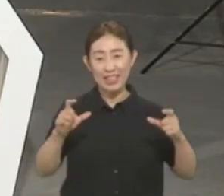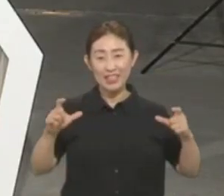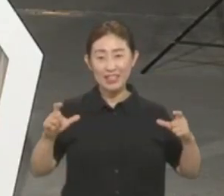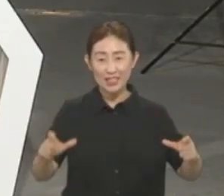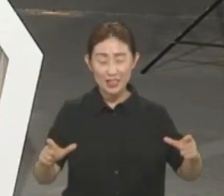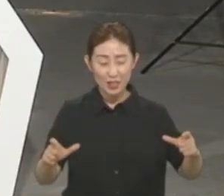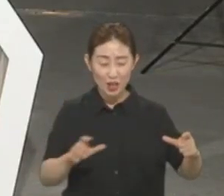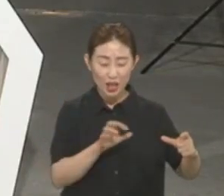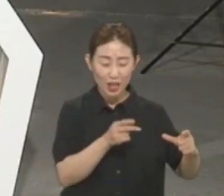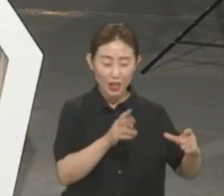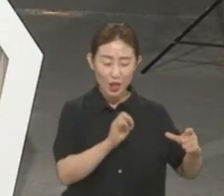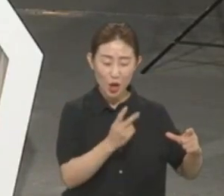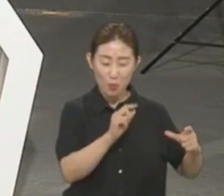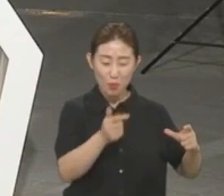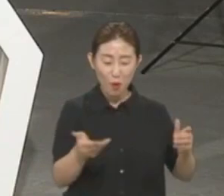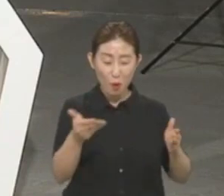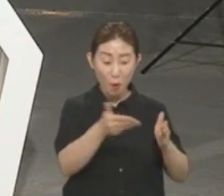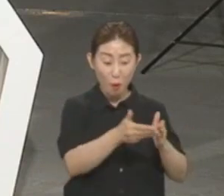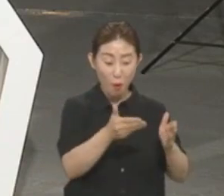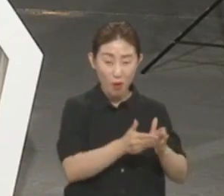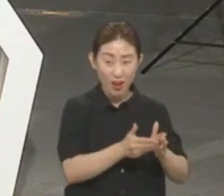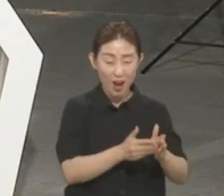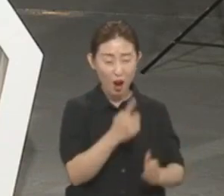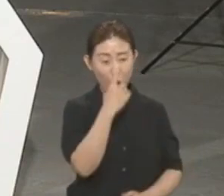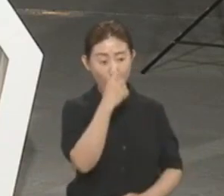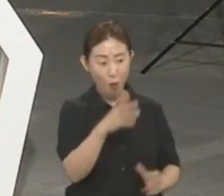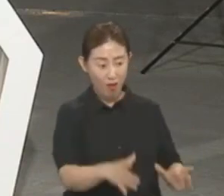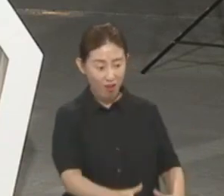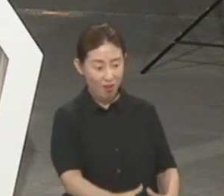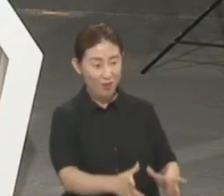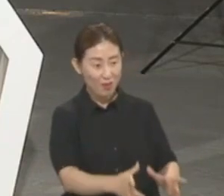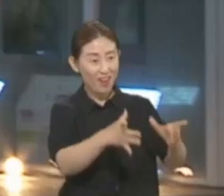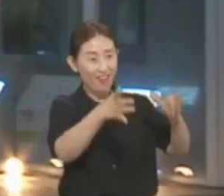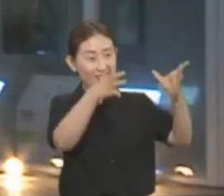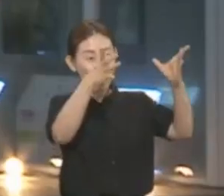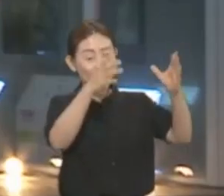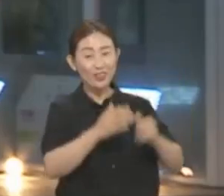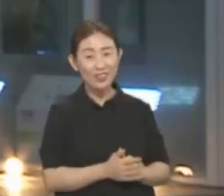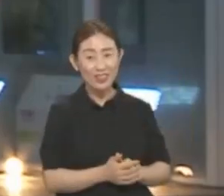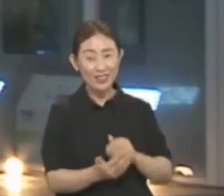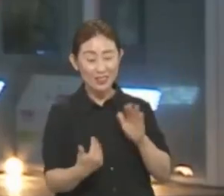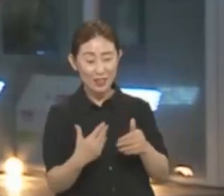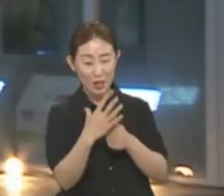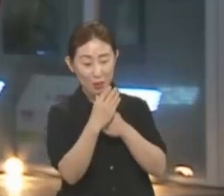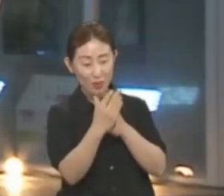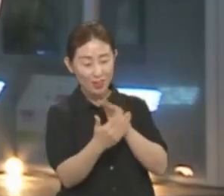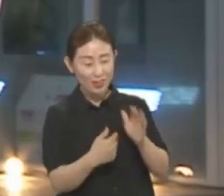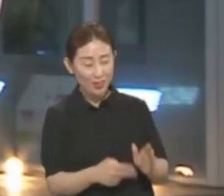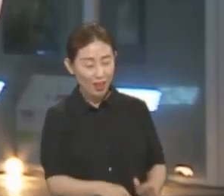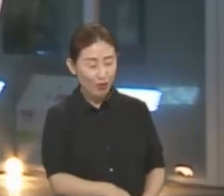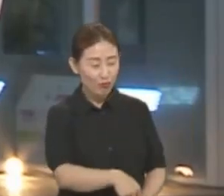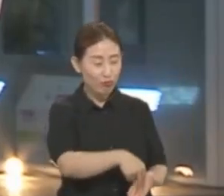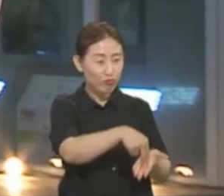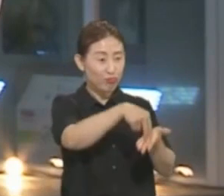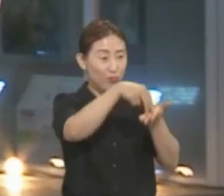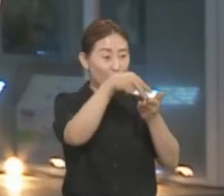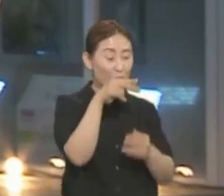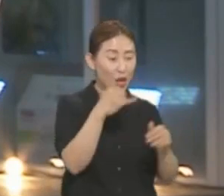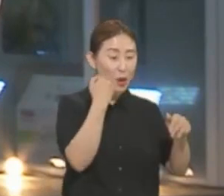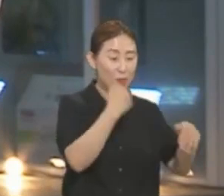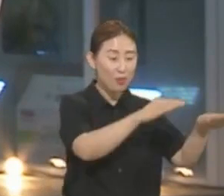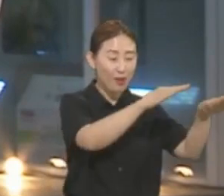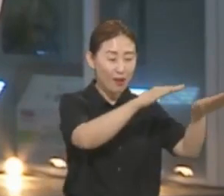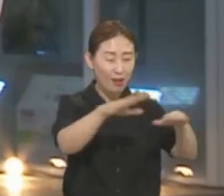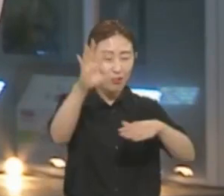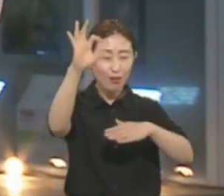최남단인 이 영목항에 멋진 이 전망대가 들어섰습니다. 저희도 방송 전에 잠시 올라가서 이 서해안의 이 멋있는